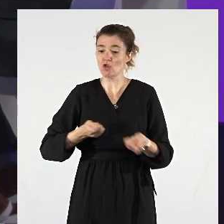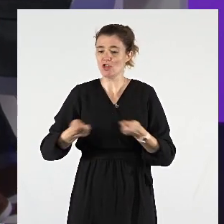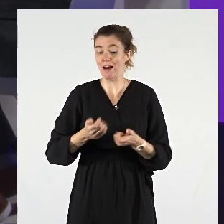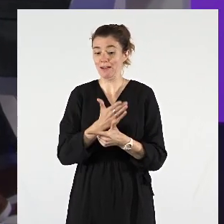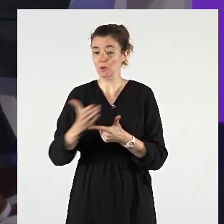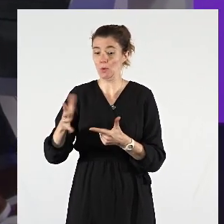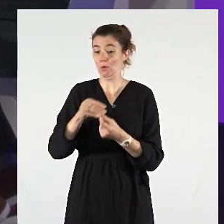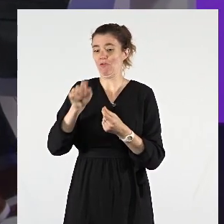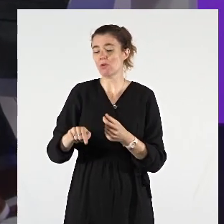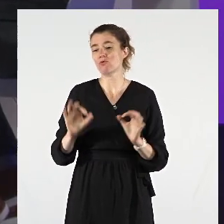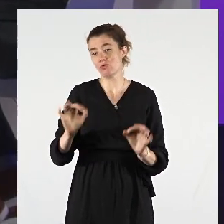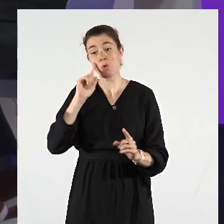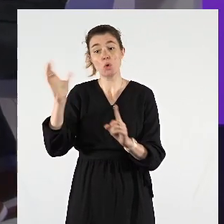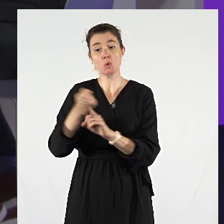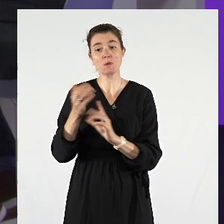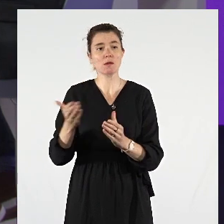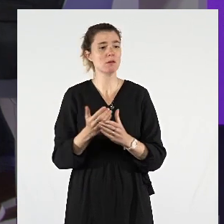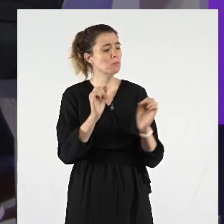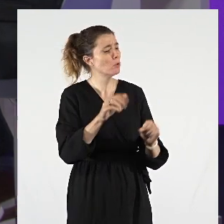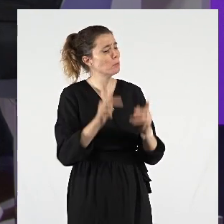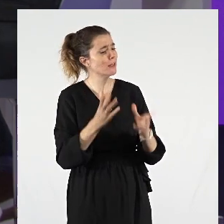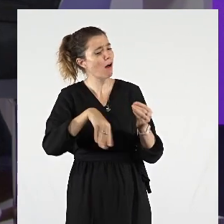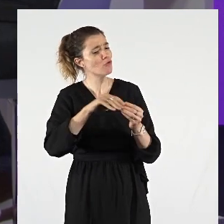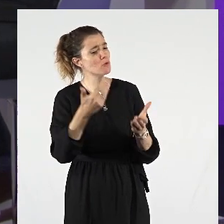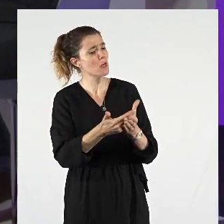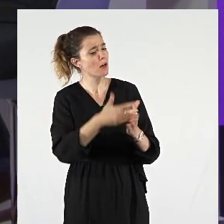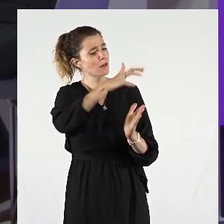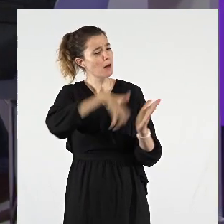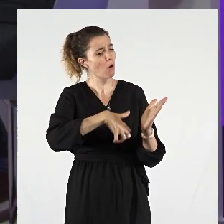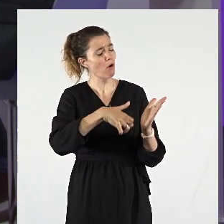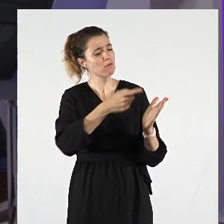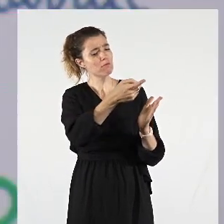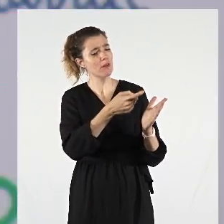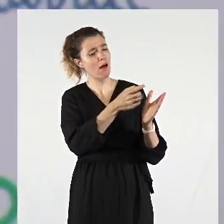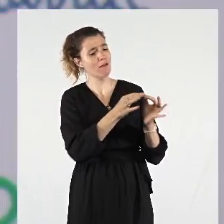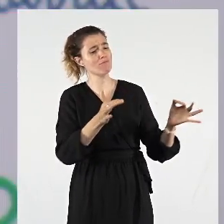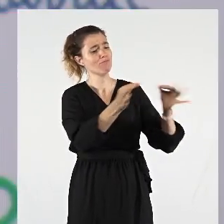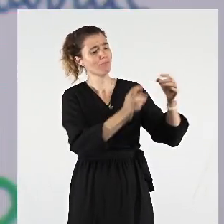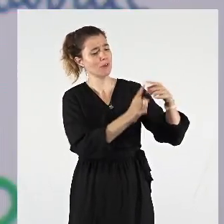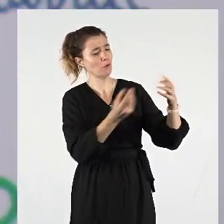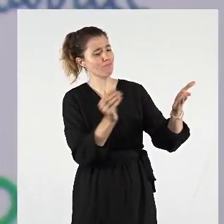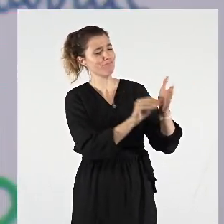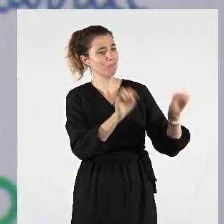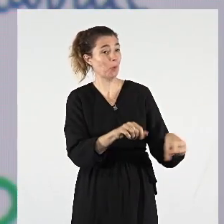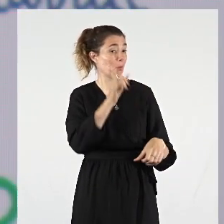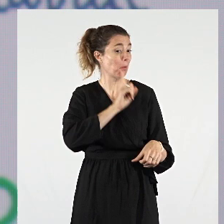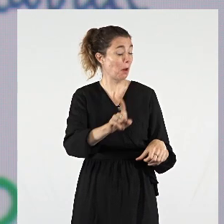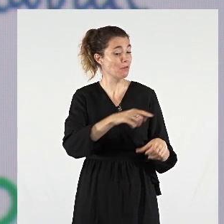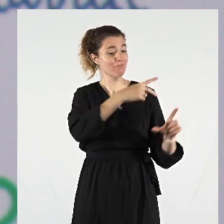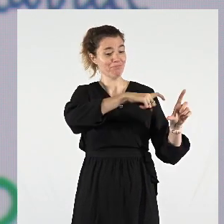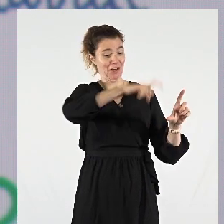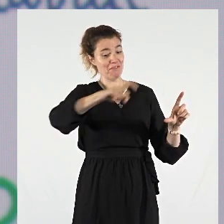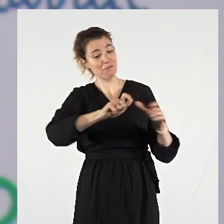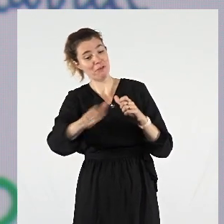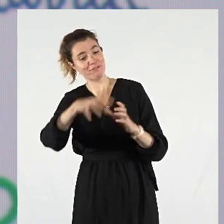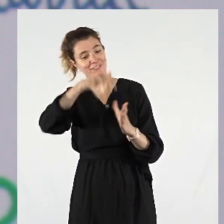pourra peut-être ajouter ça un peu en complément dans le rapport de la Cour des comptes, à côté des graphiques. Merci en tous les